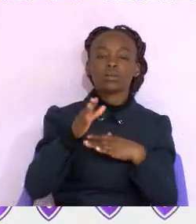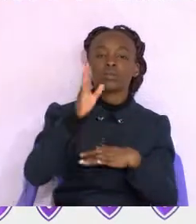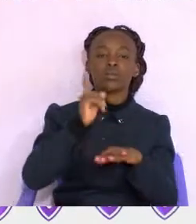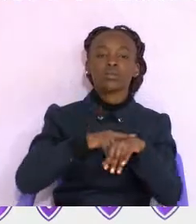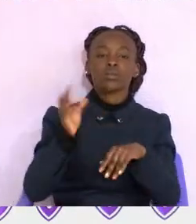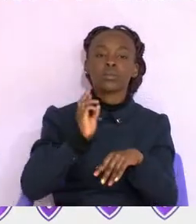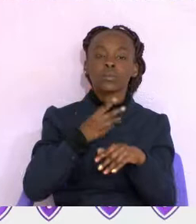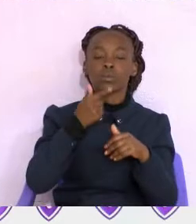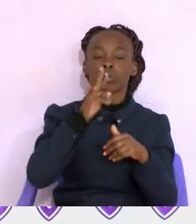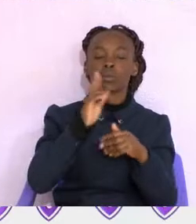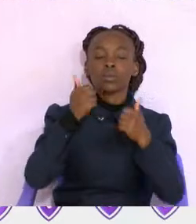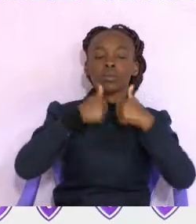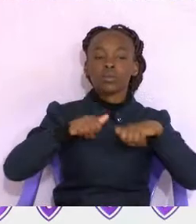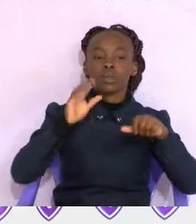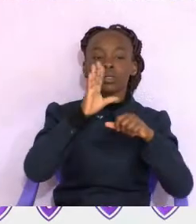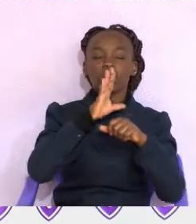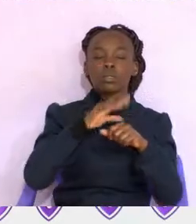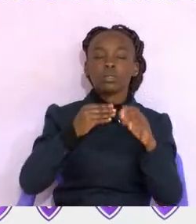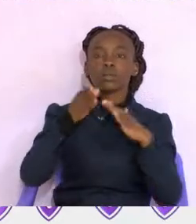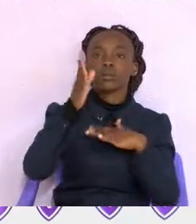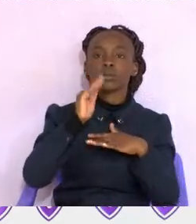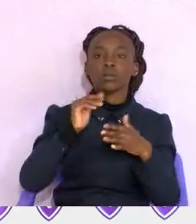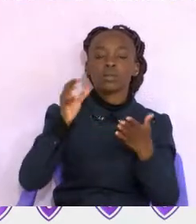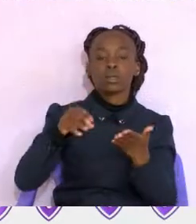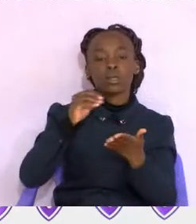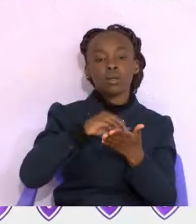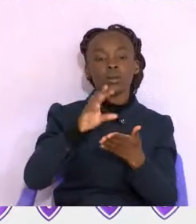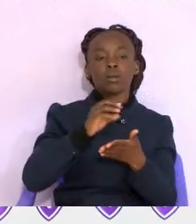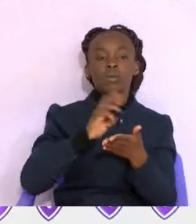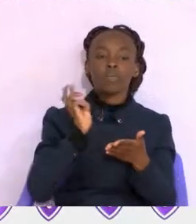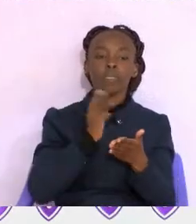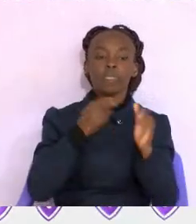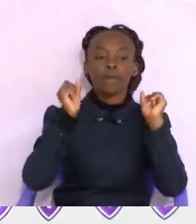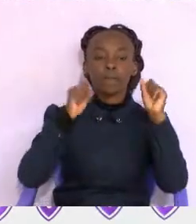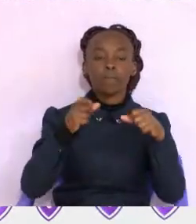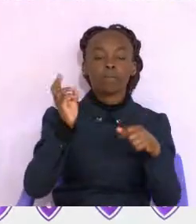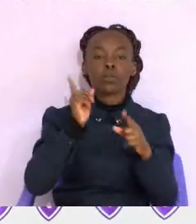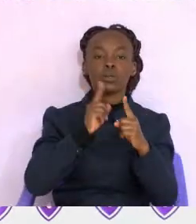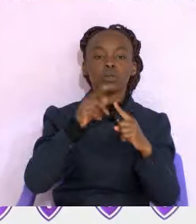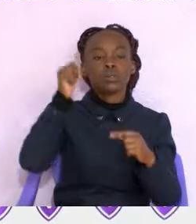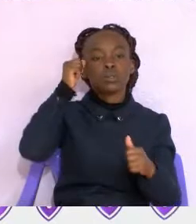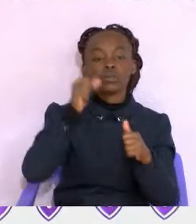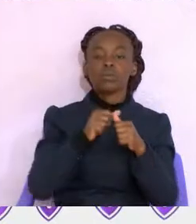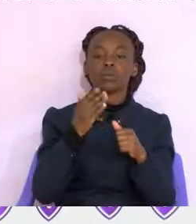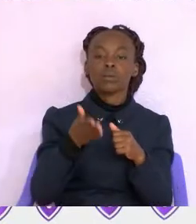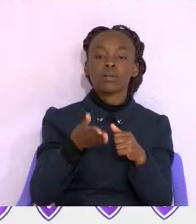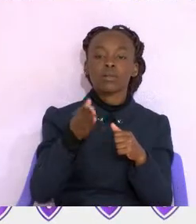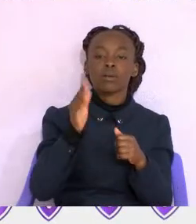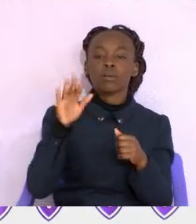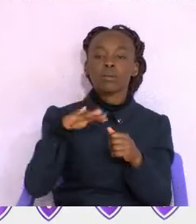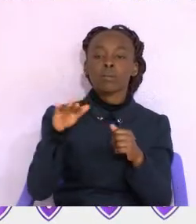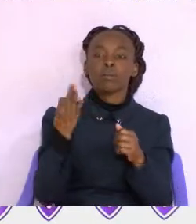na kupanuliwa, hata wakati Mungu anatuongeza, tukaweze kukumbuka, wacha kuwe na sehemu ya Mungu kwa maisha